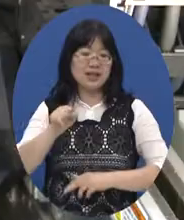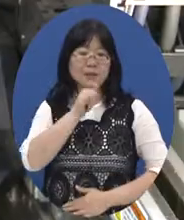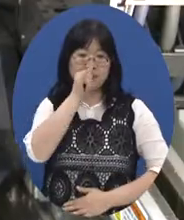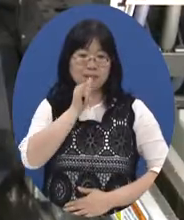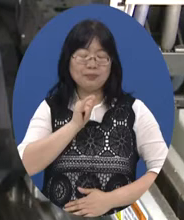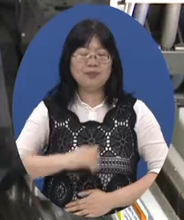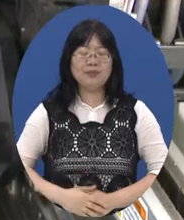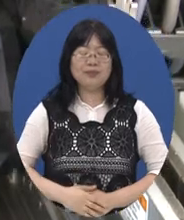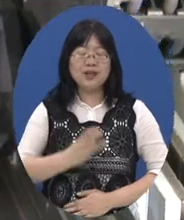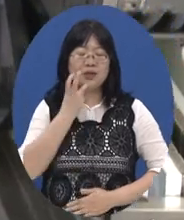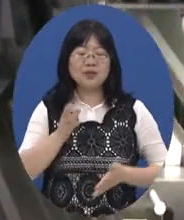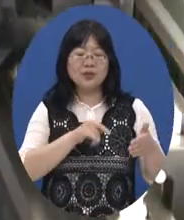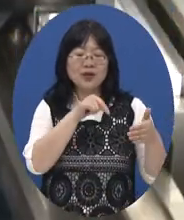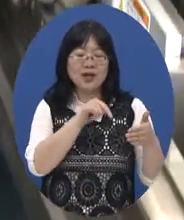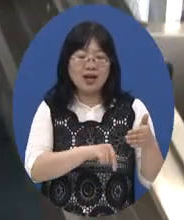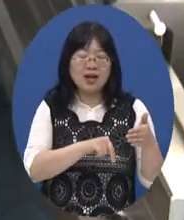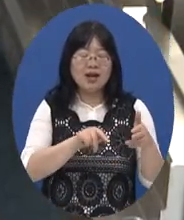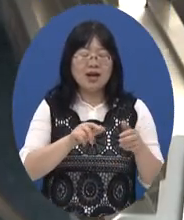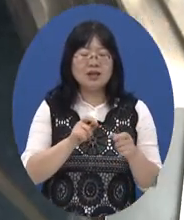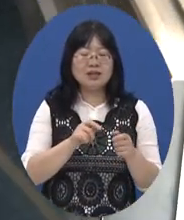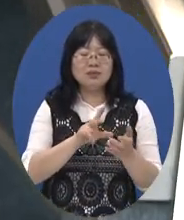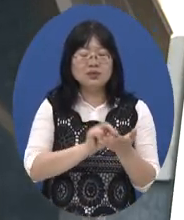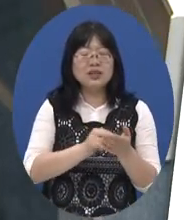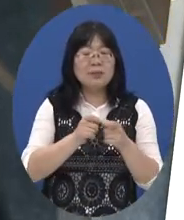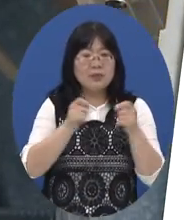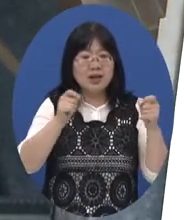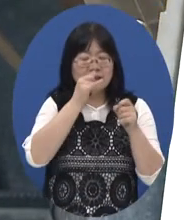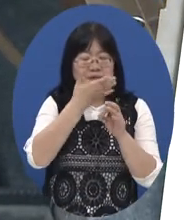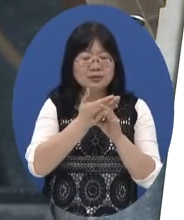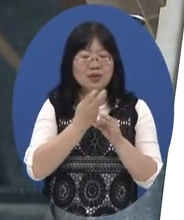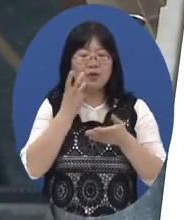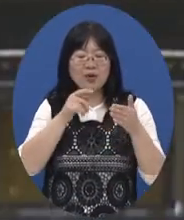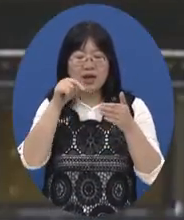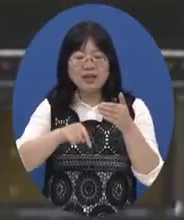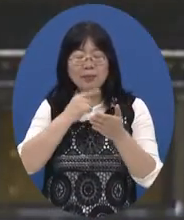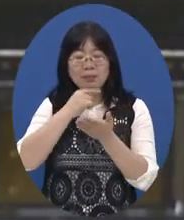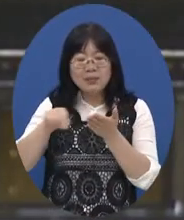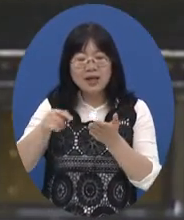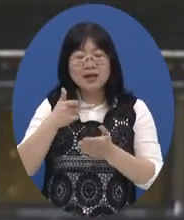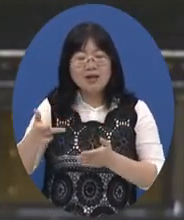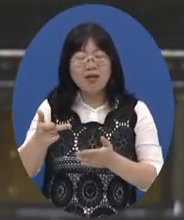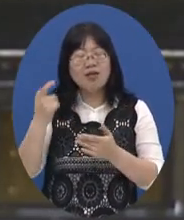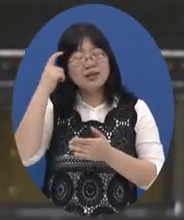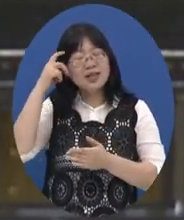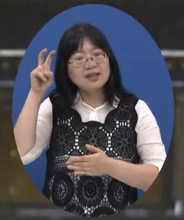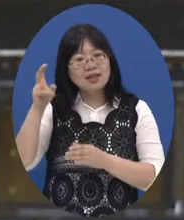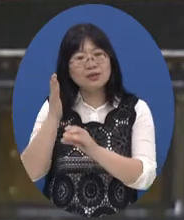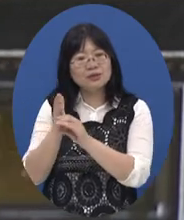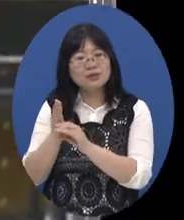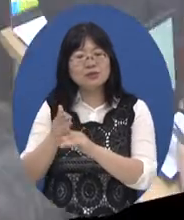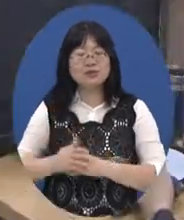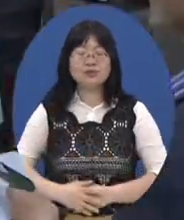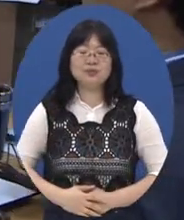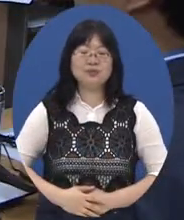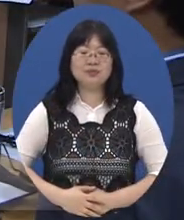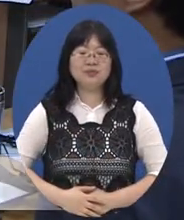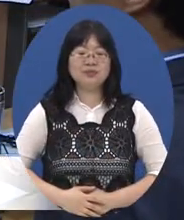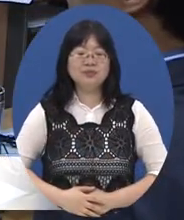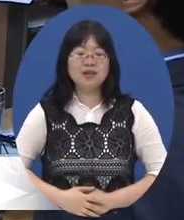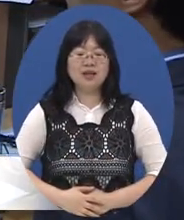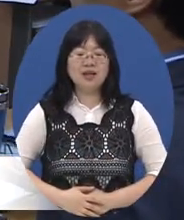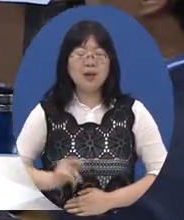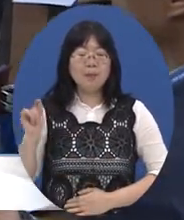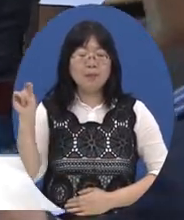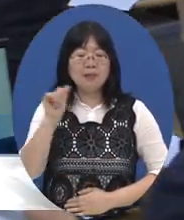있습니다. 경기도는 사태가 장기화될 땐 특히 도내 기업들의 피해가 클 것으로 예상하고 있습니다.